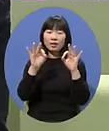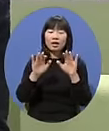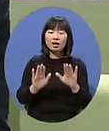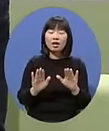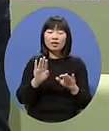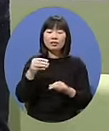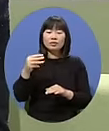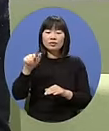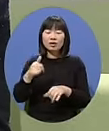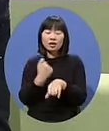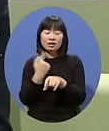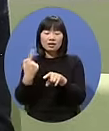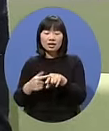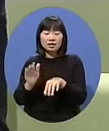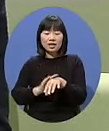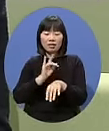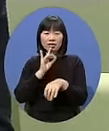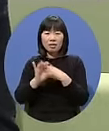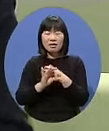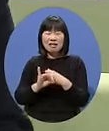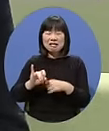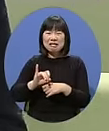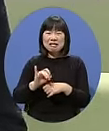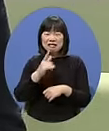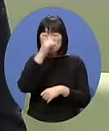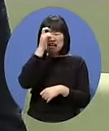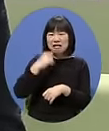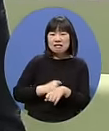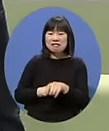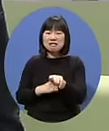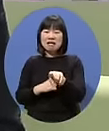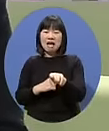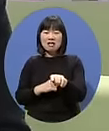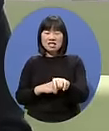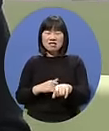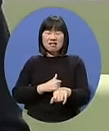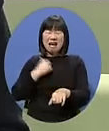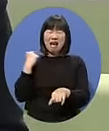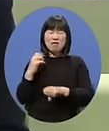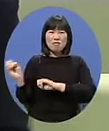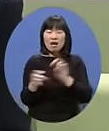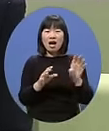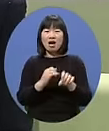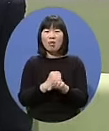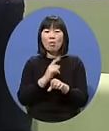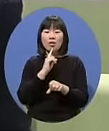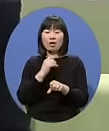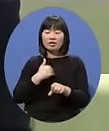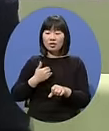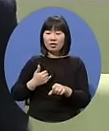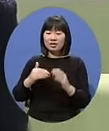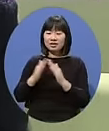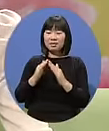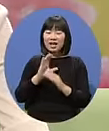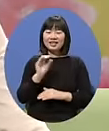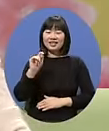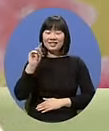이렇게 블럭을 하다가 좀 안 되면 잉 이러다가 이씨 블럭이 나쁜 블럭 하면서 가요. 선생님 저희 집 CCTV